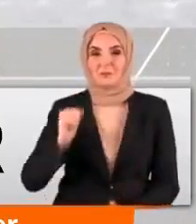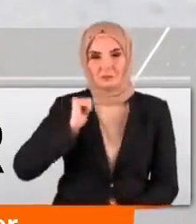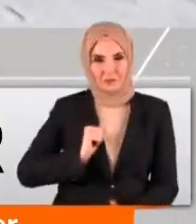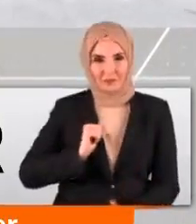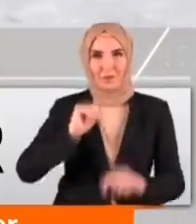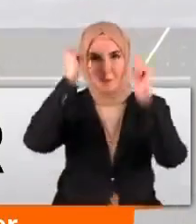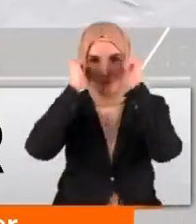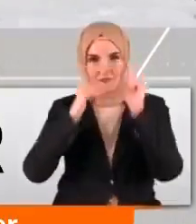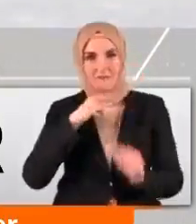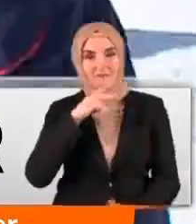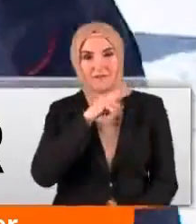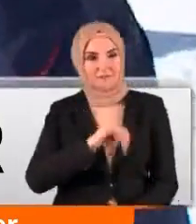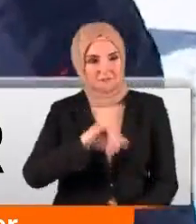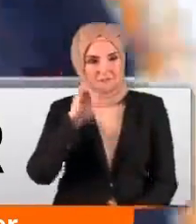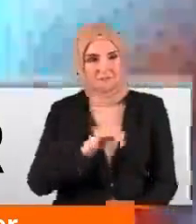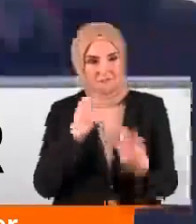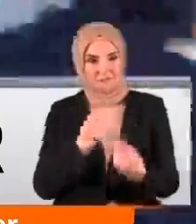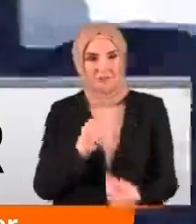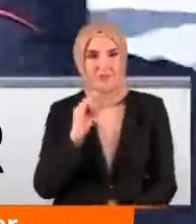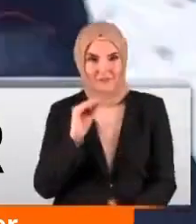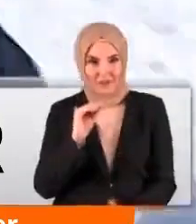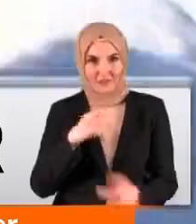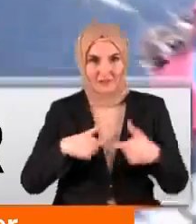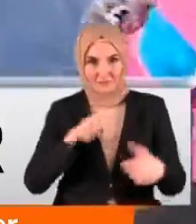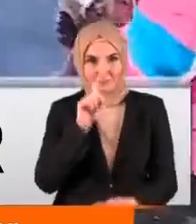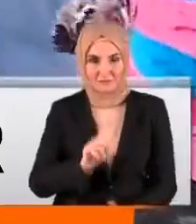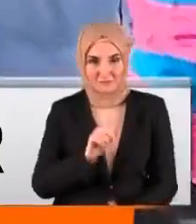çok teşekkür ederim. Fenerbahçeliyim. Aldım. Kartaliçeyim bu arada.